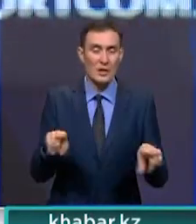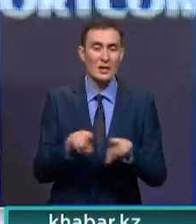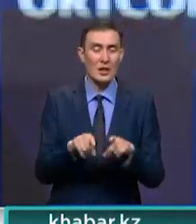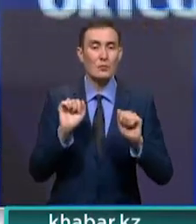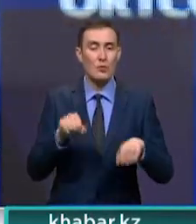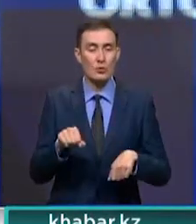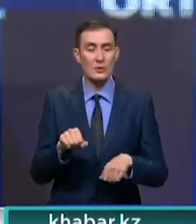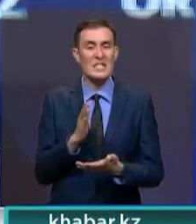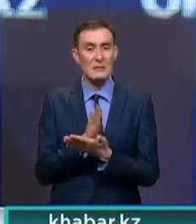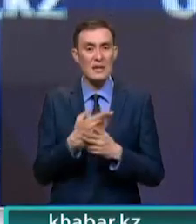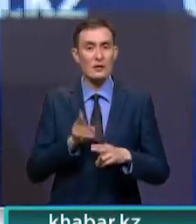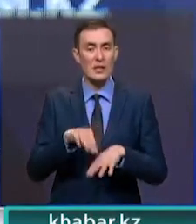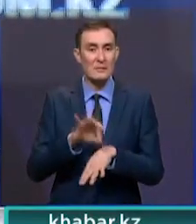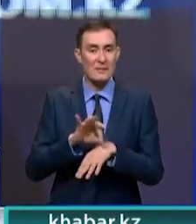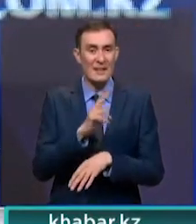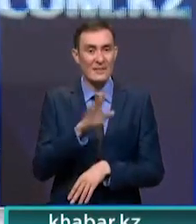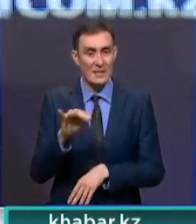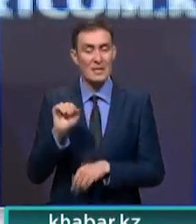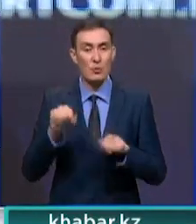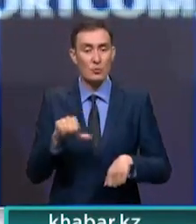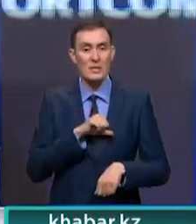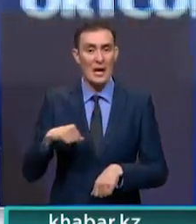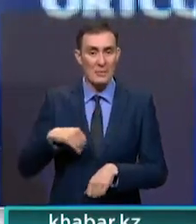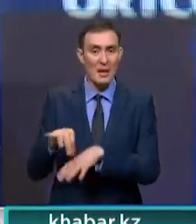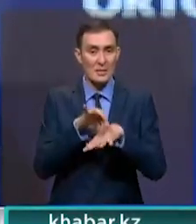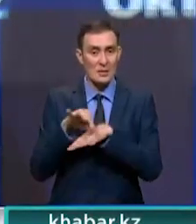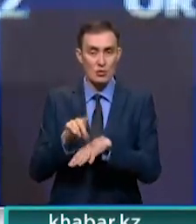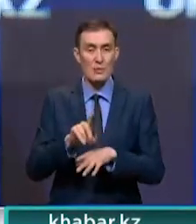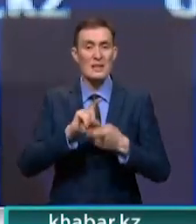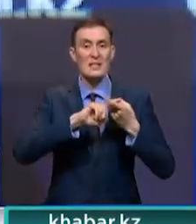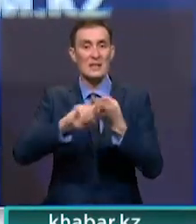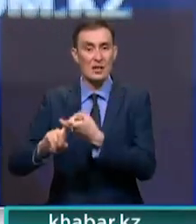переносить данную болезнь и могут также являться самими переносчиками, да, чтобы они не